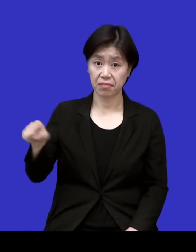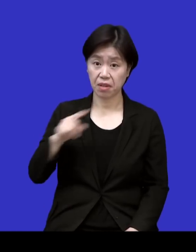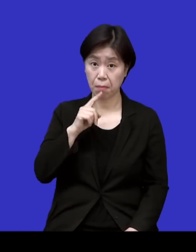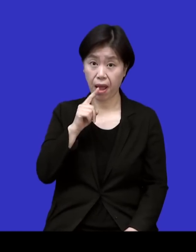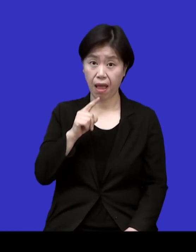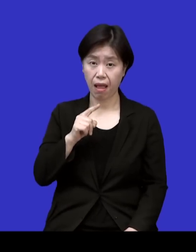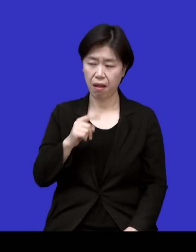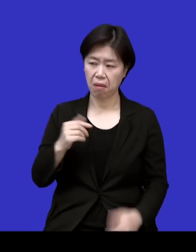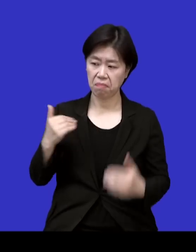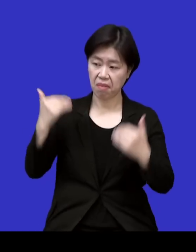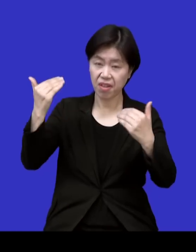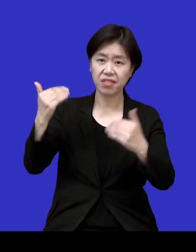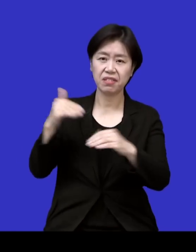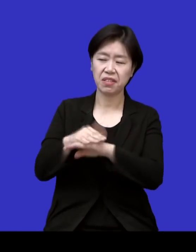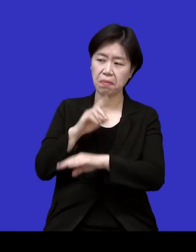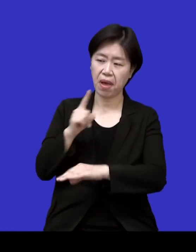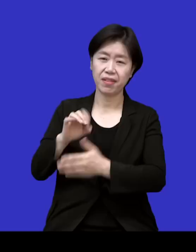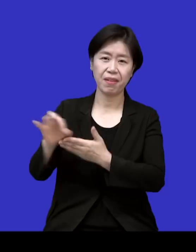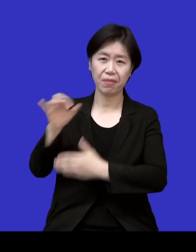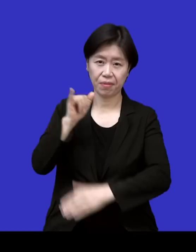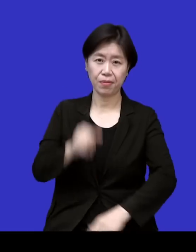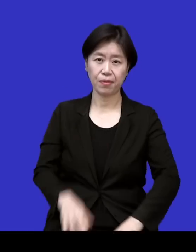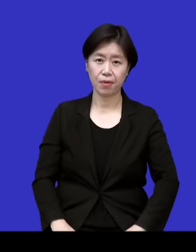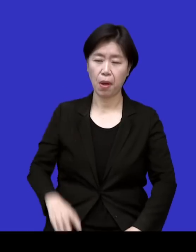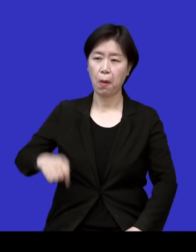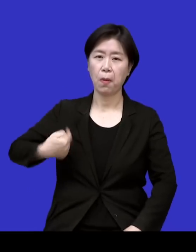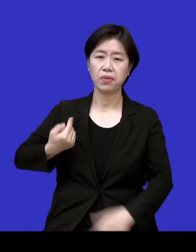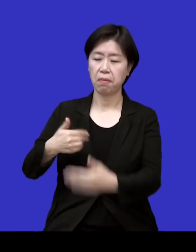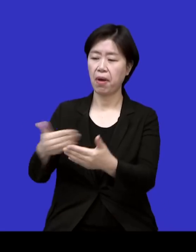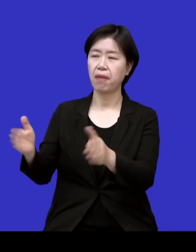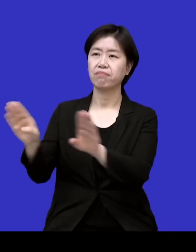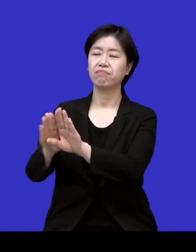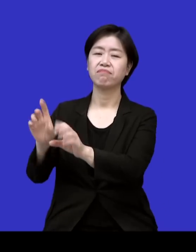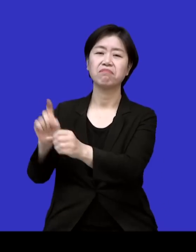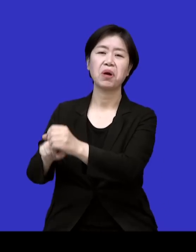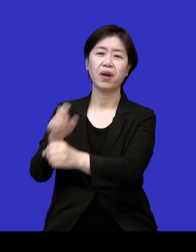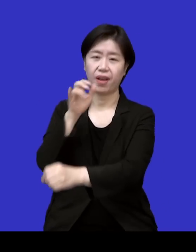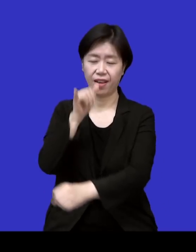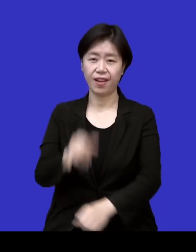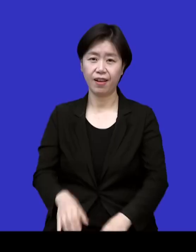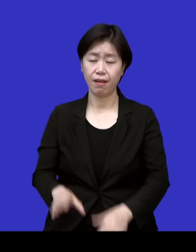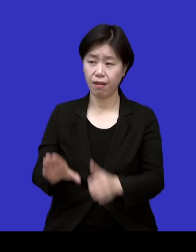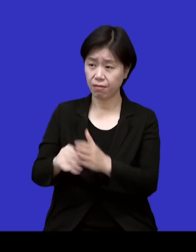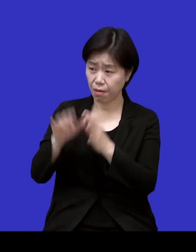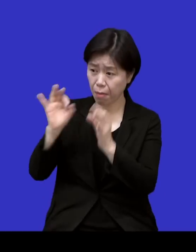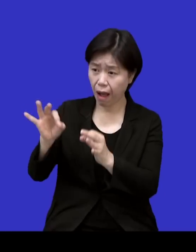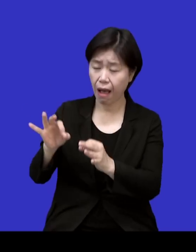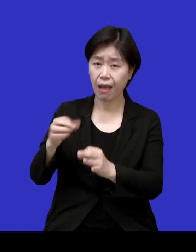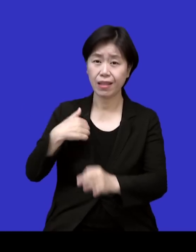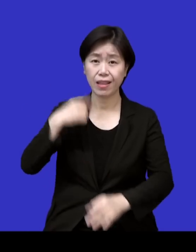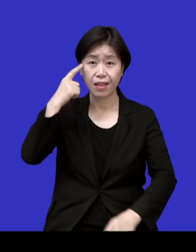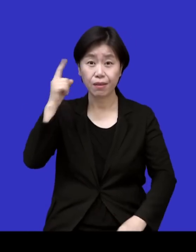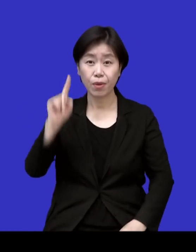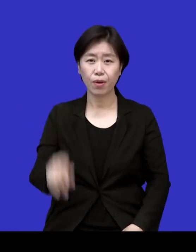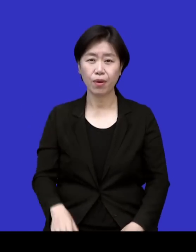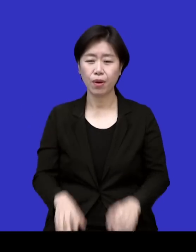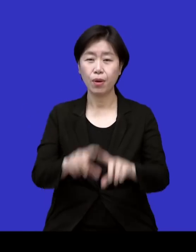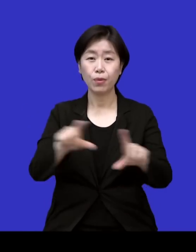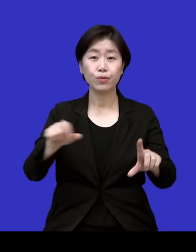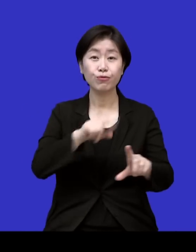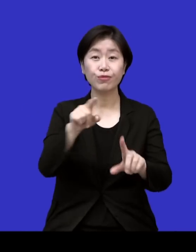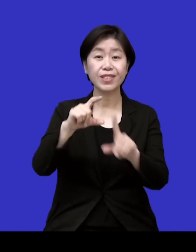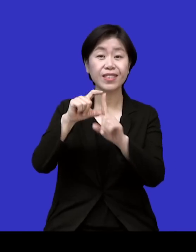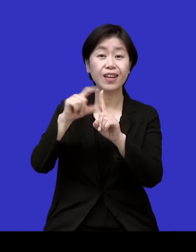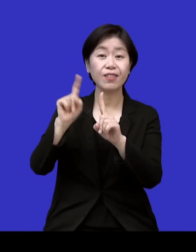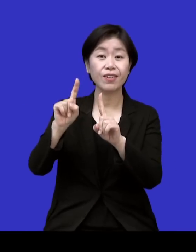하기 시작했고 방에 혼자 있으려고 하고 이제 증상이 나타나는데 저는 문득 그런 생각이 들더라고요. 아까도 우리가 흔히들 중2병이라고